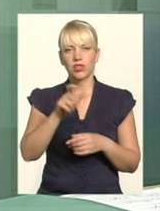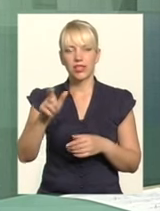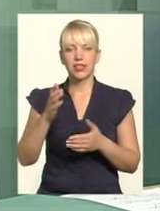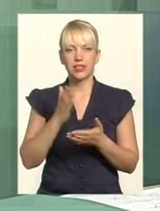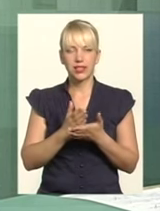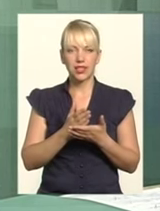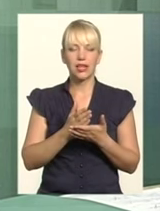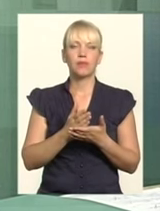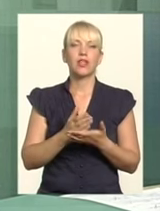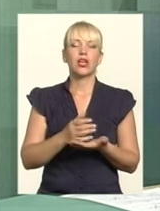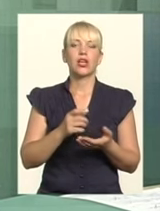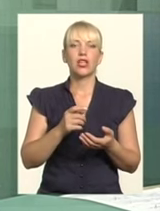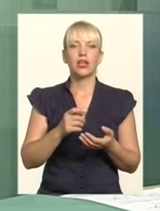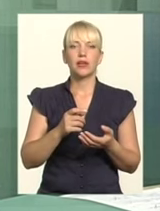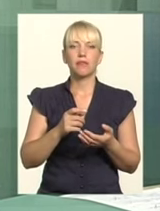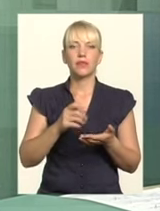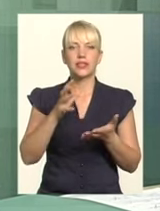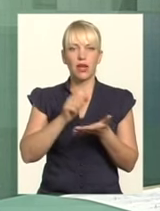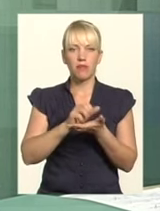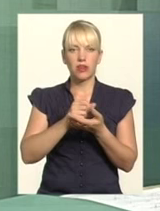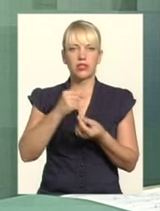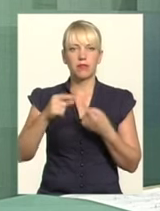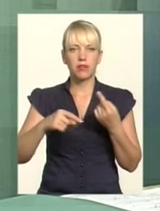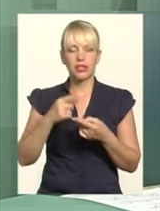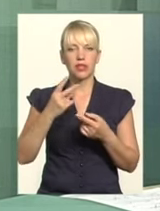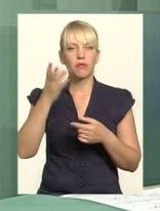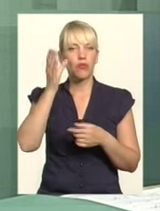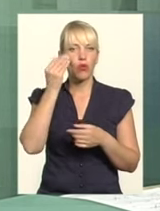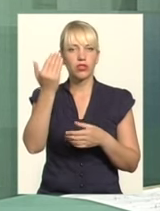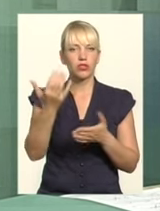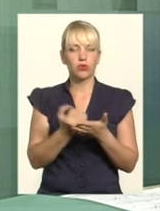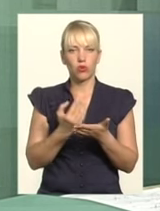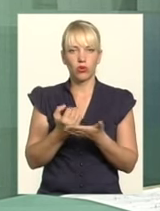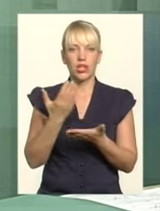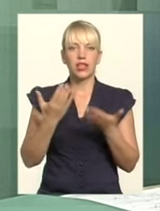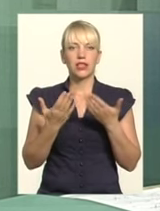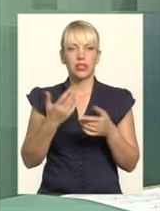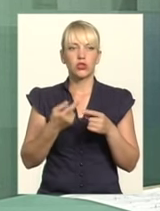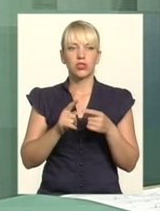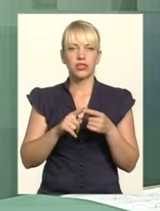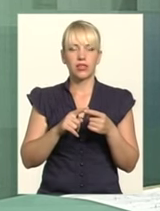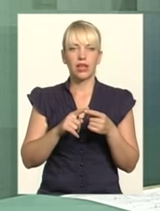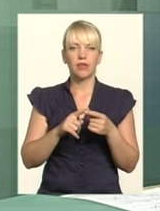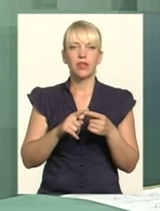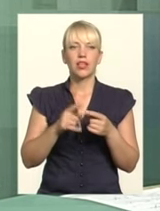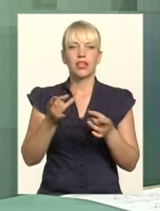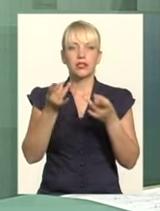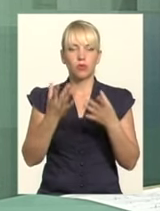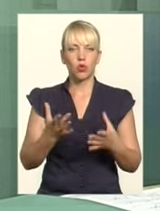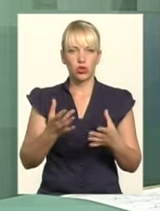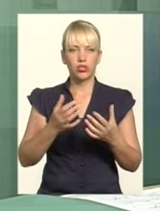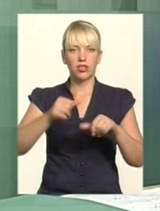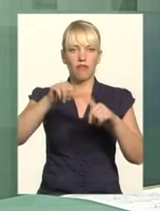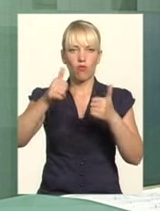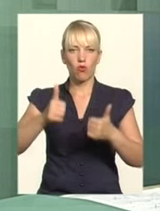діяльності, в них теж є певні особливості стосовно врахування їхнього доходу. Якщо це суб'єкти підприємницької діяльності знаходяться на спрощеній